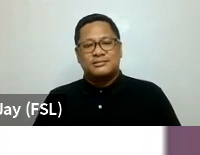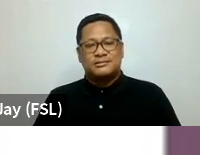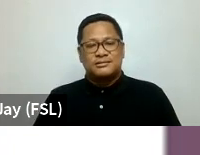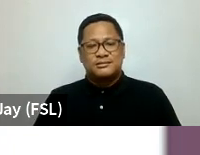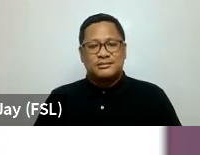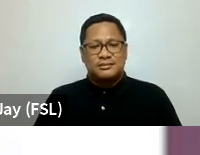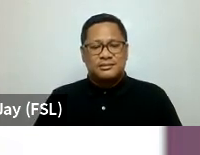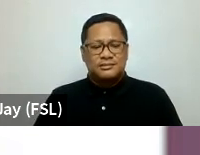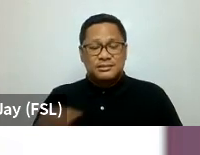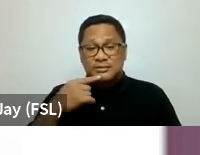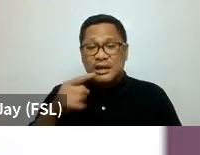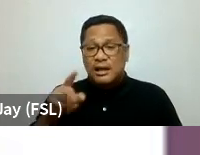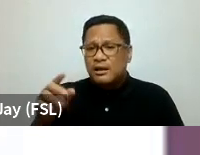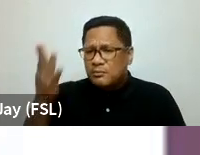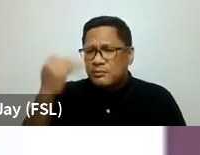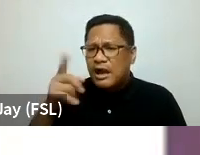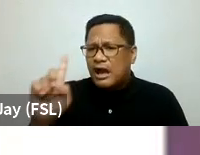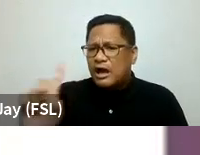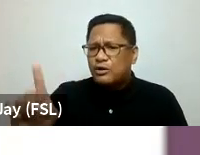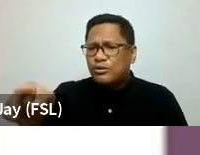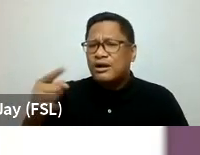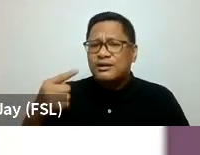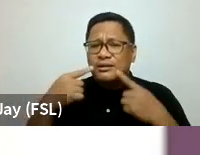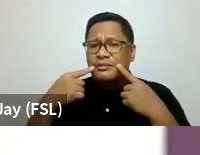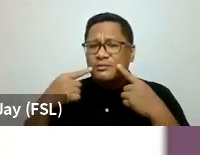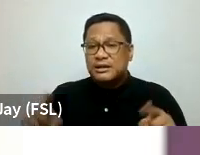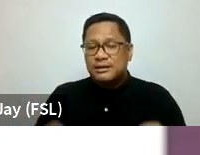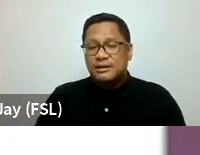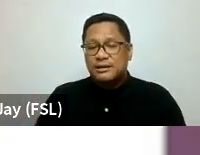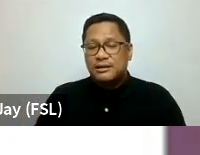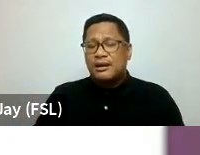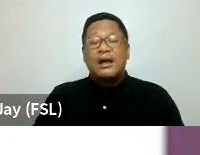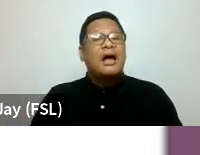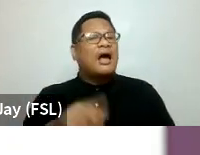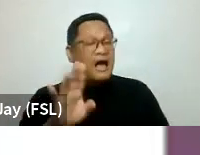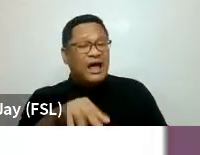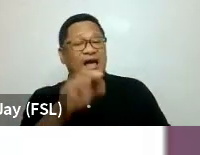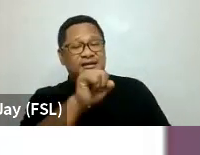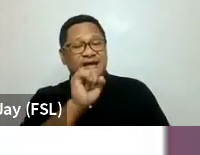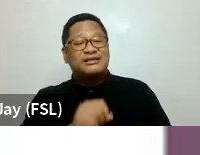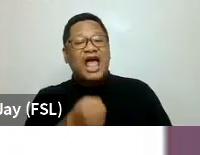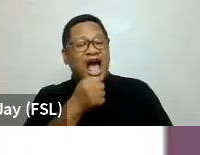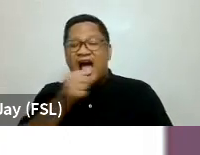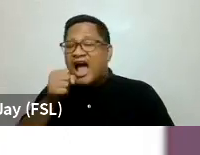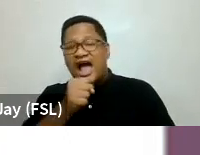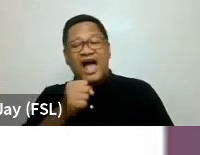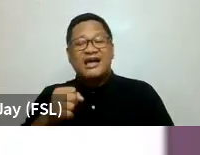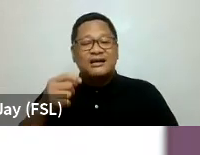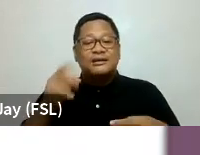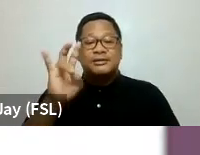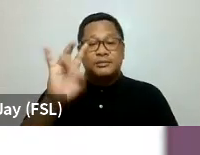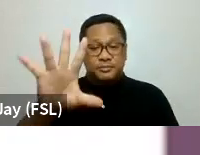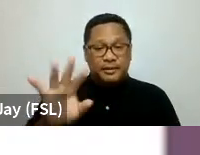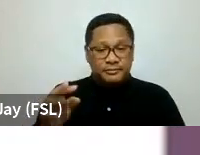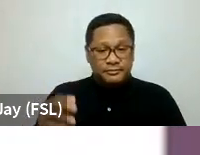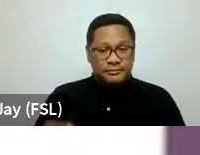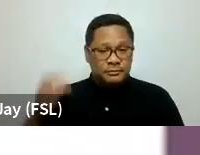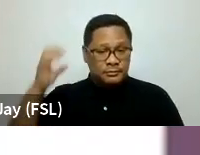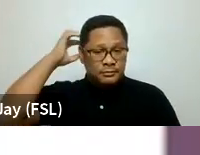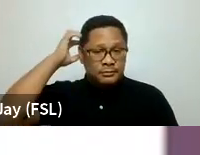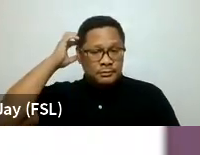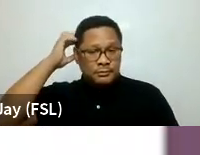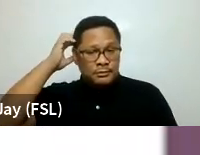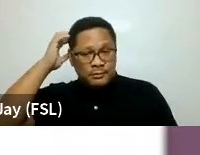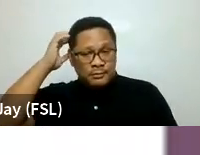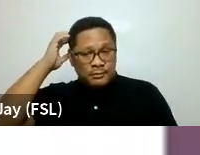isang sabi ka nga pala pumasa. Finally, nakabasa na ako sa video, okay? 75 na ako, eh.